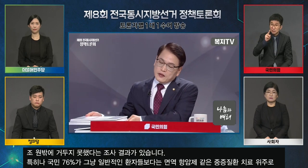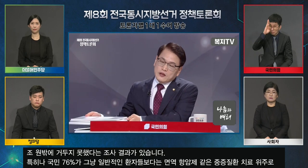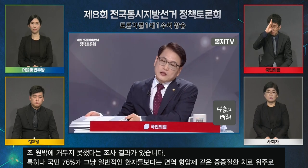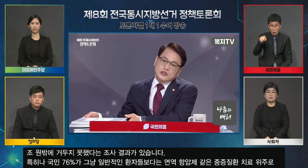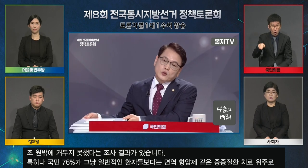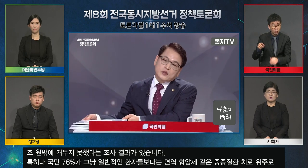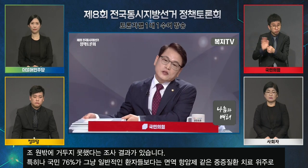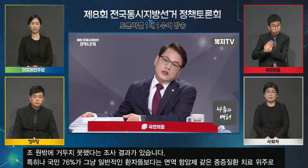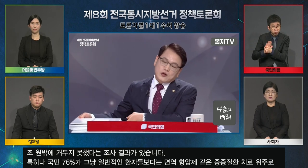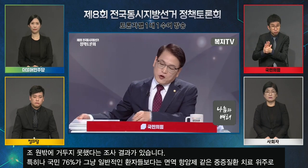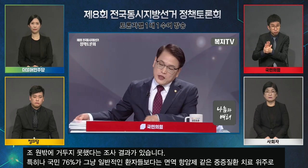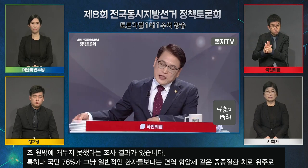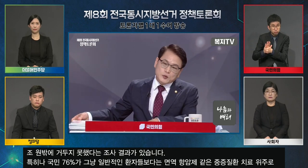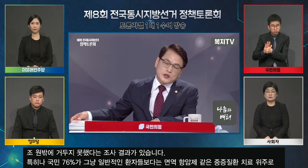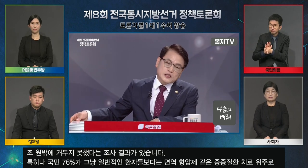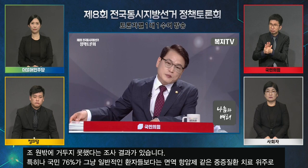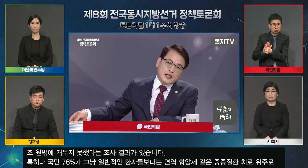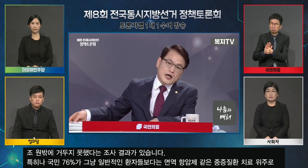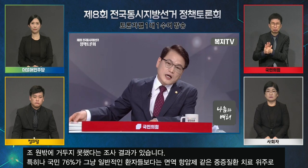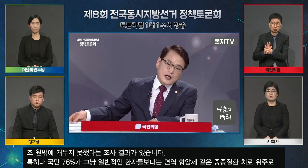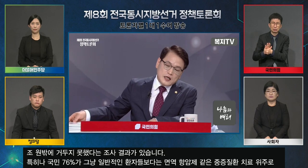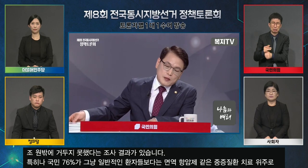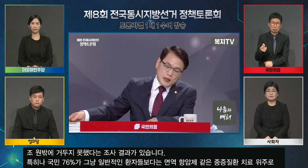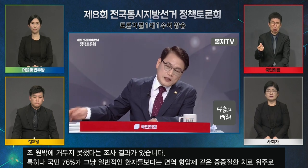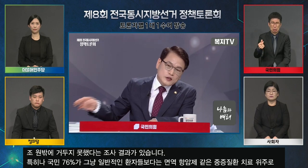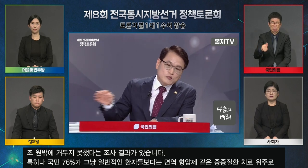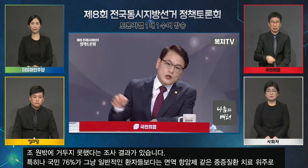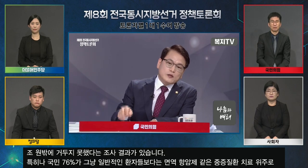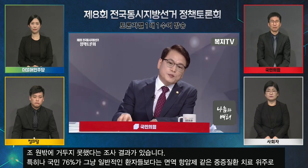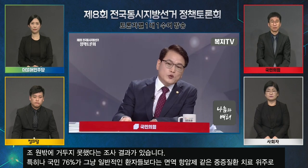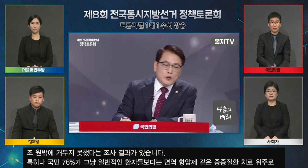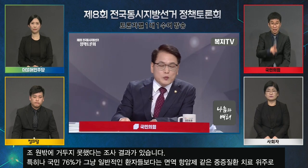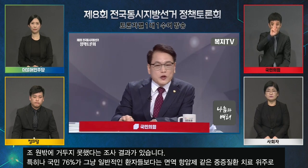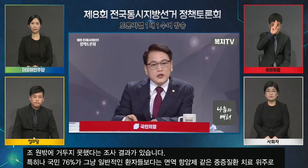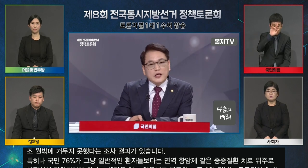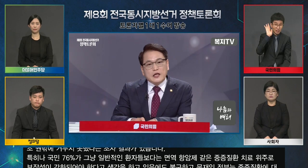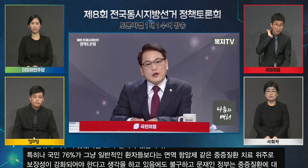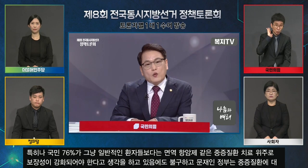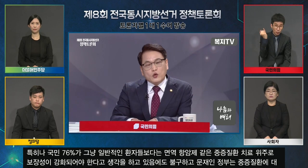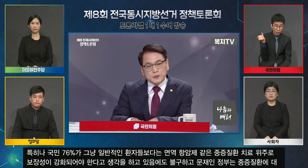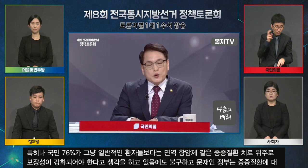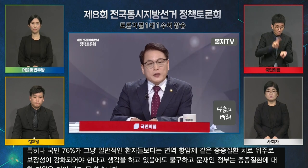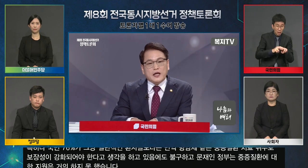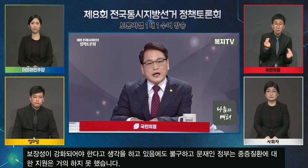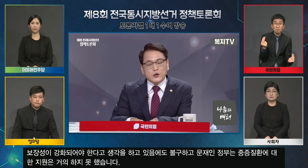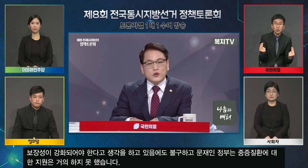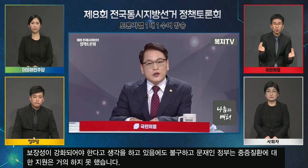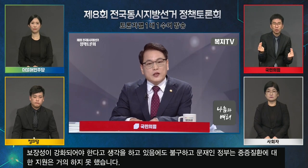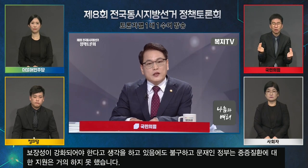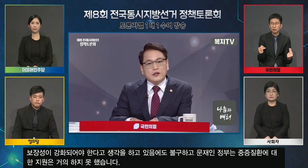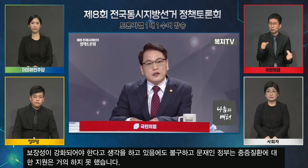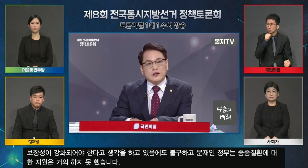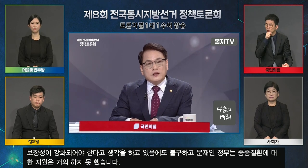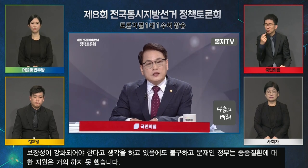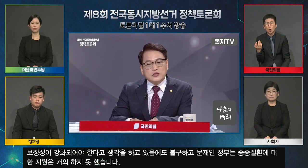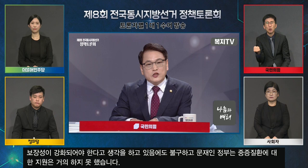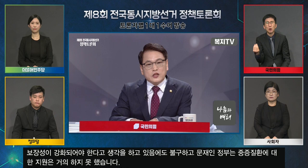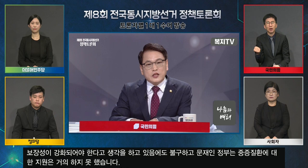지원은 거의 하지 못했습니다. 박근혜 정부와 비교해보면 50%밖에 안 되는